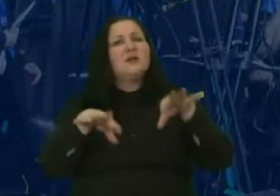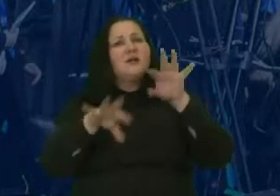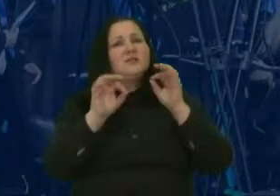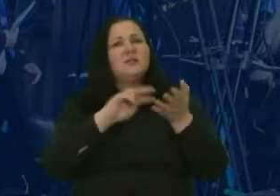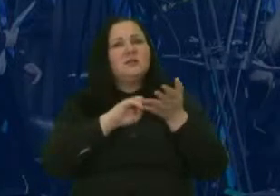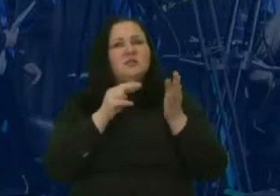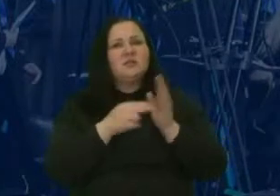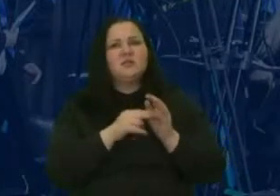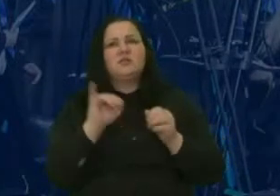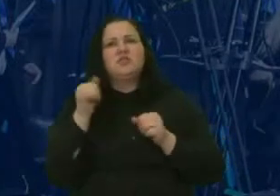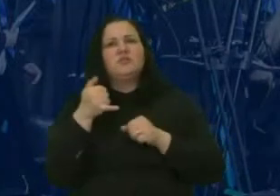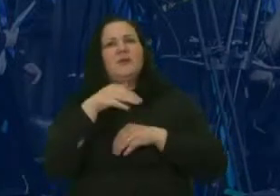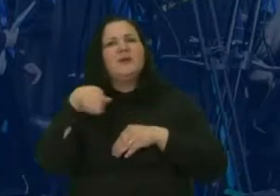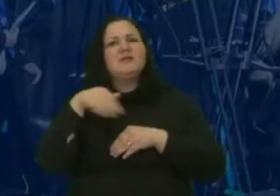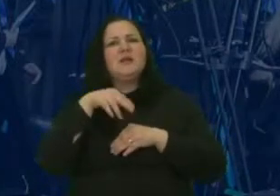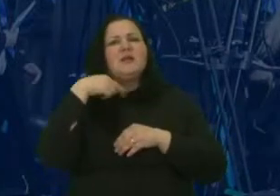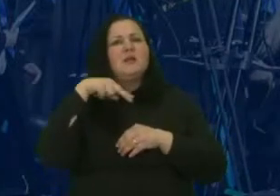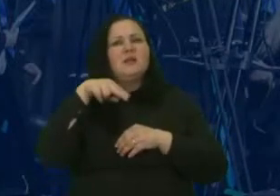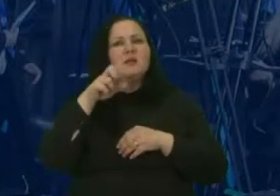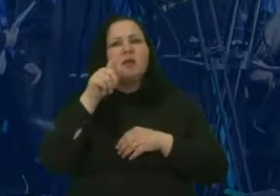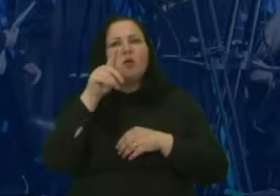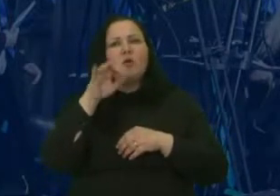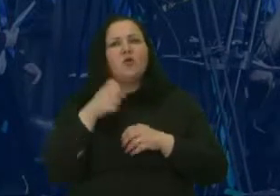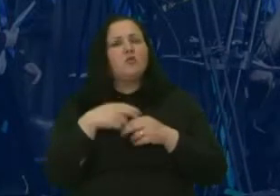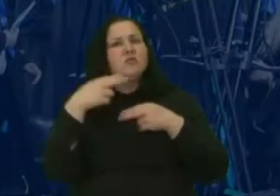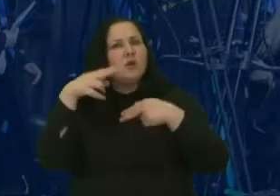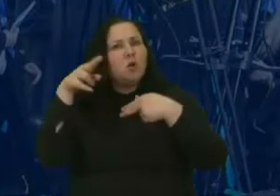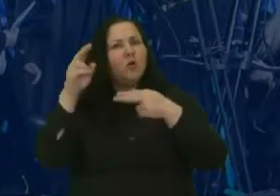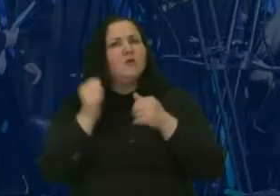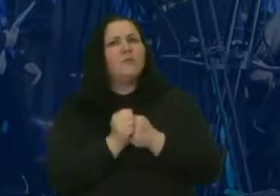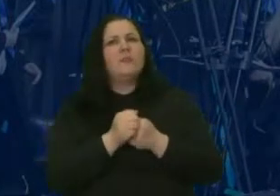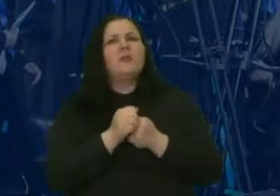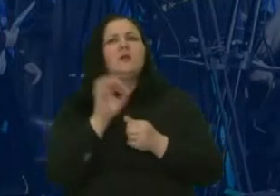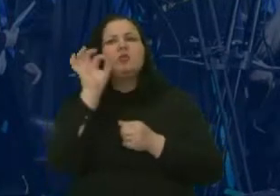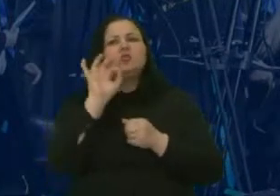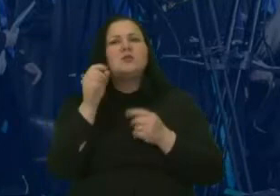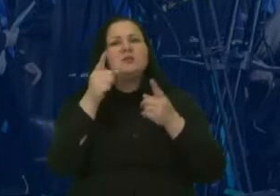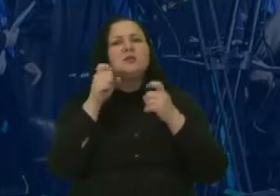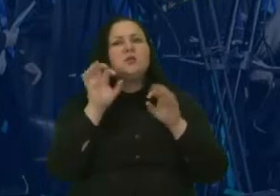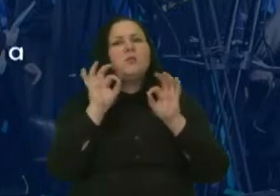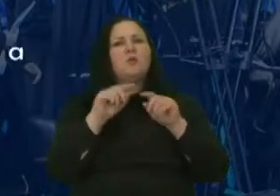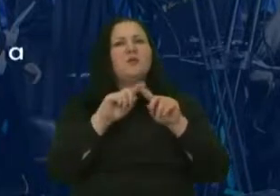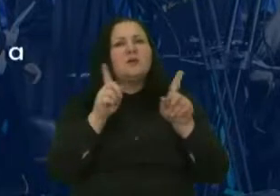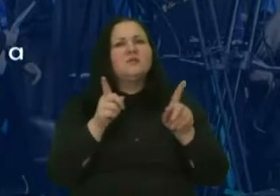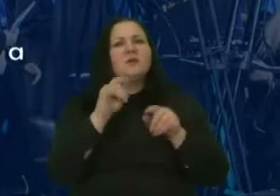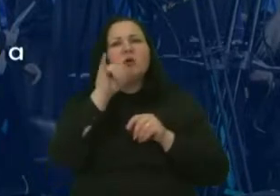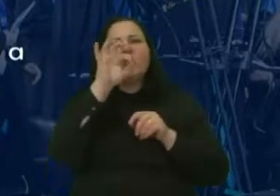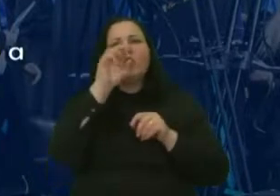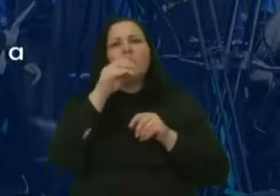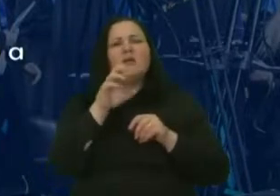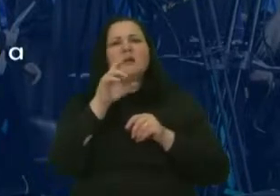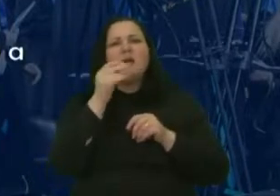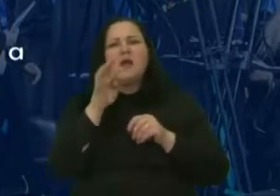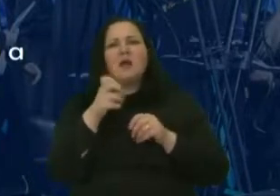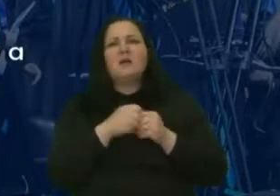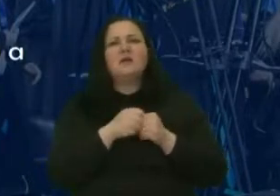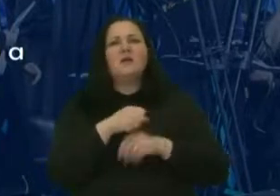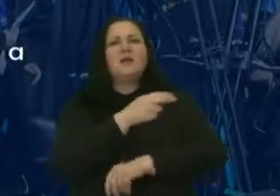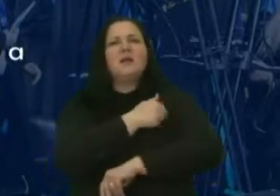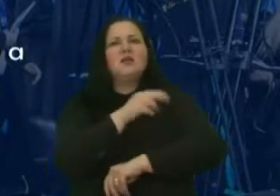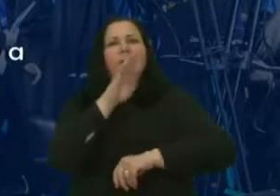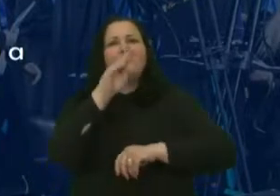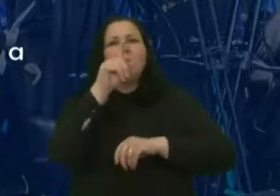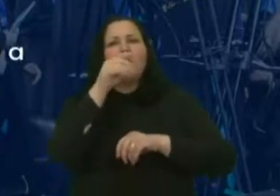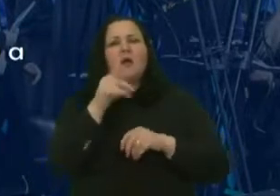PN iarăși am găsit o soluție să mergem mai mai departe școala din Bună ziua școala Ion Creangă le cunoașteți aceste obiective Liceul Blaga